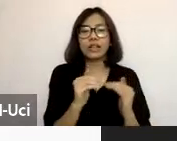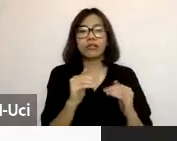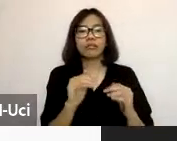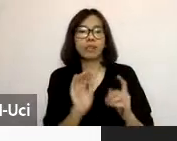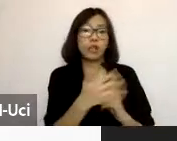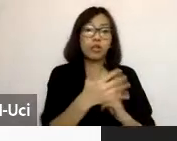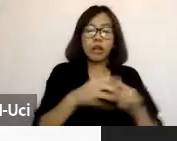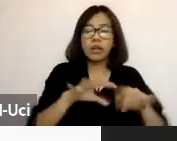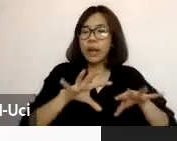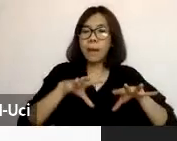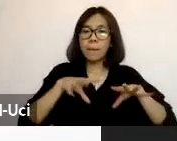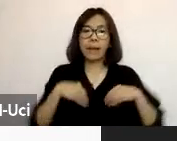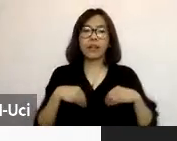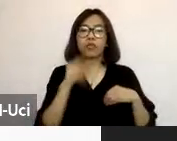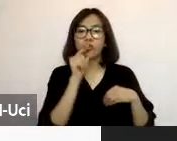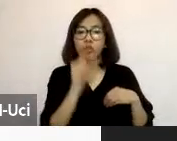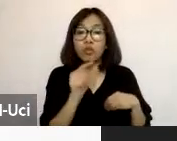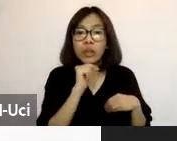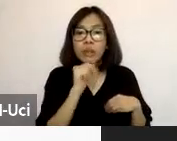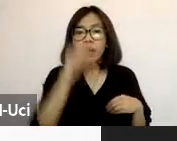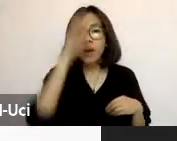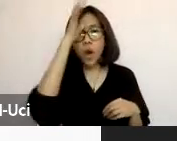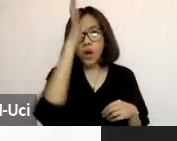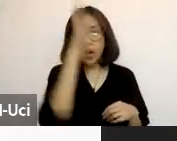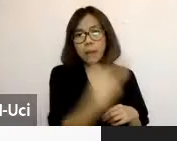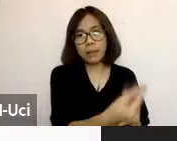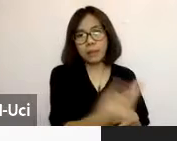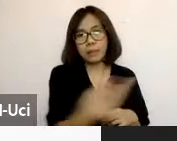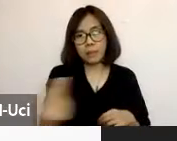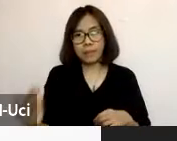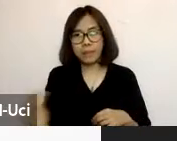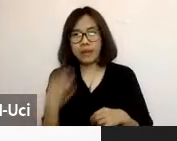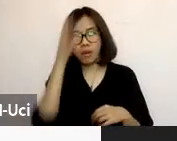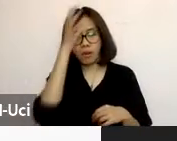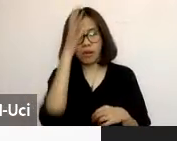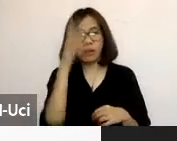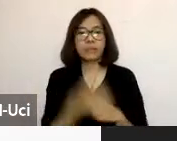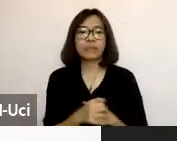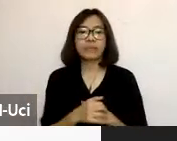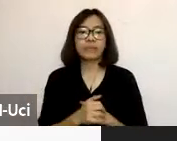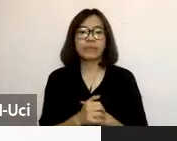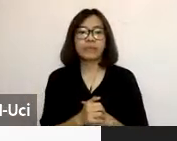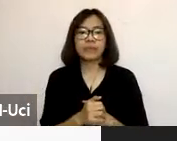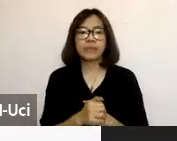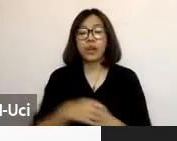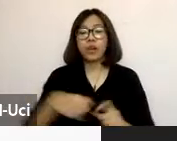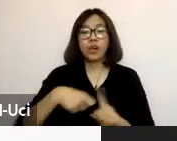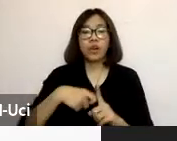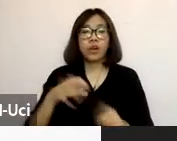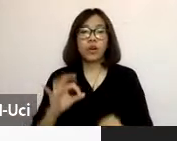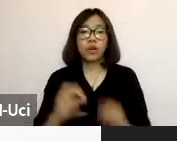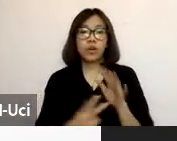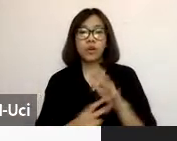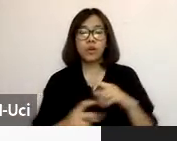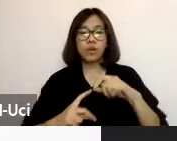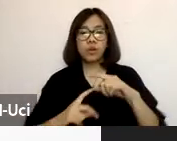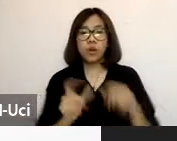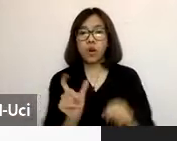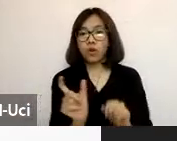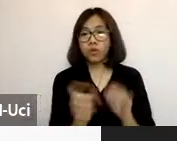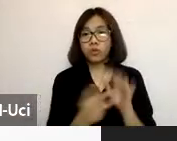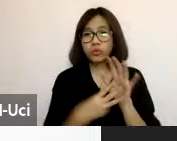jadi Eh ini memang melindungi konsumen itu ada